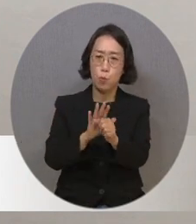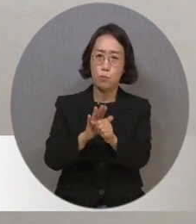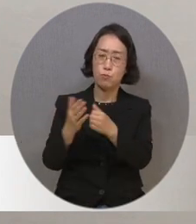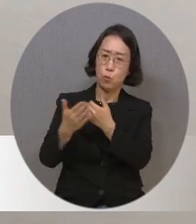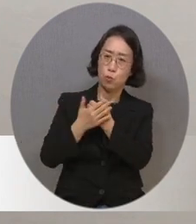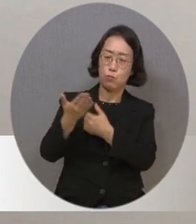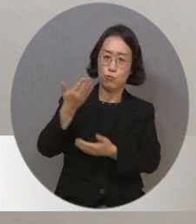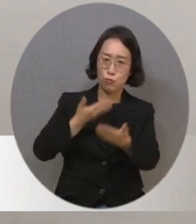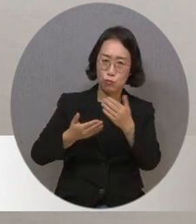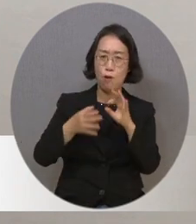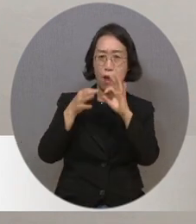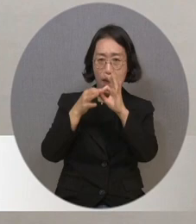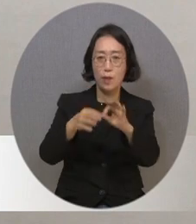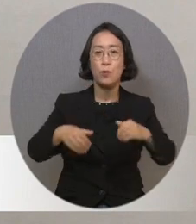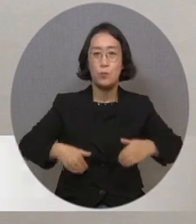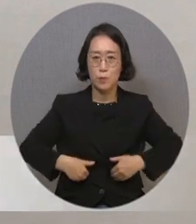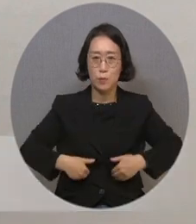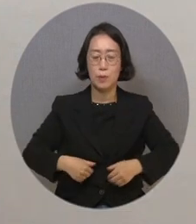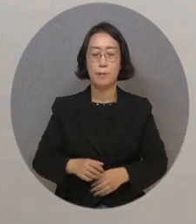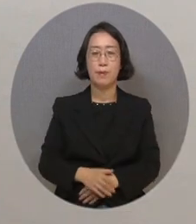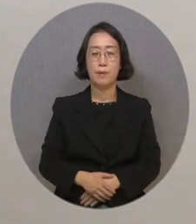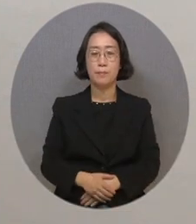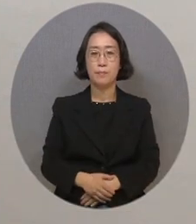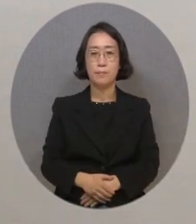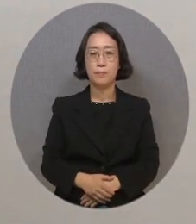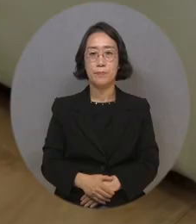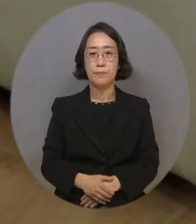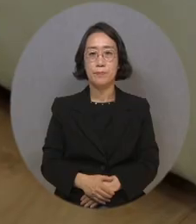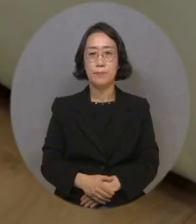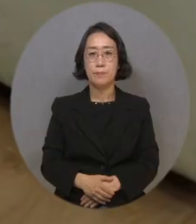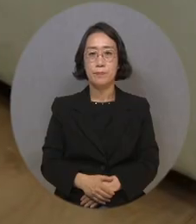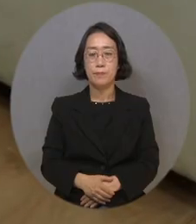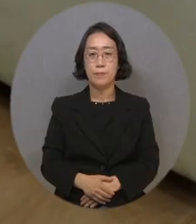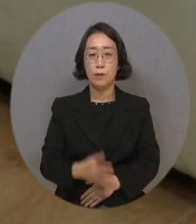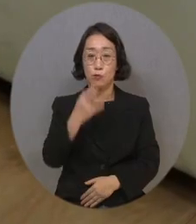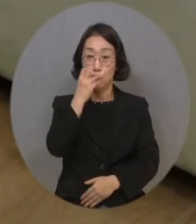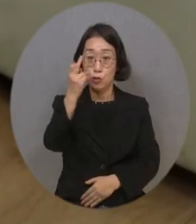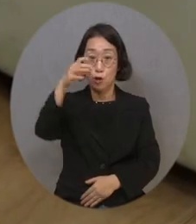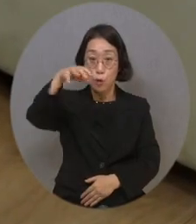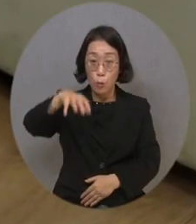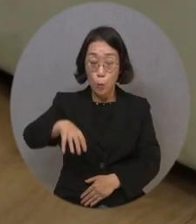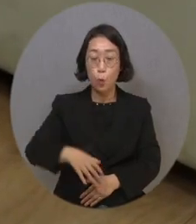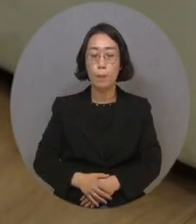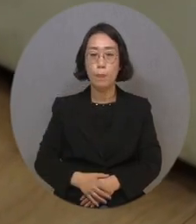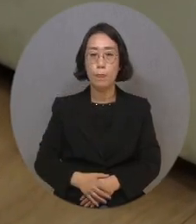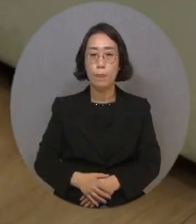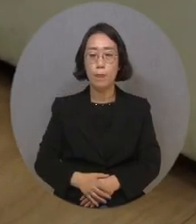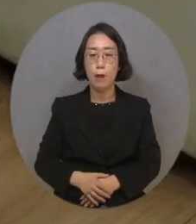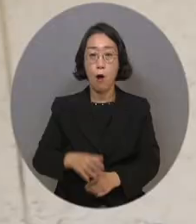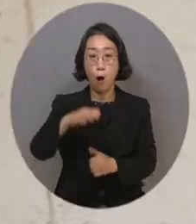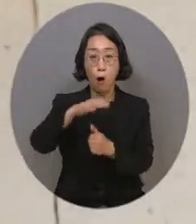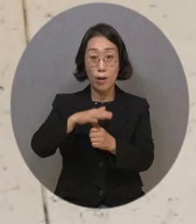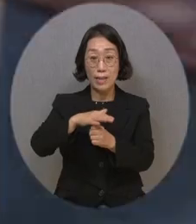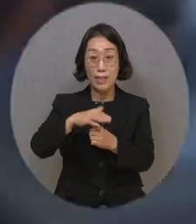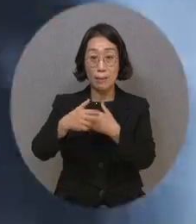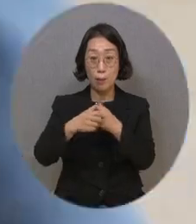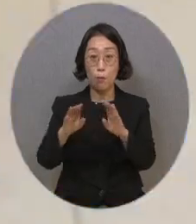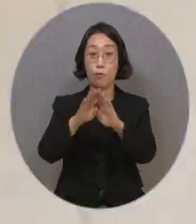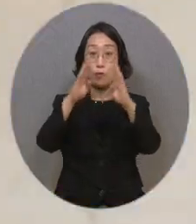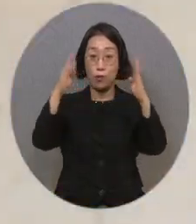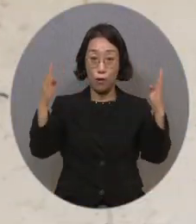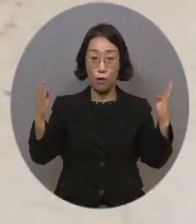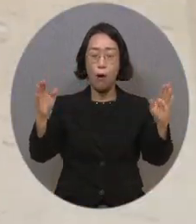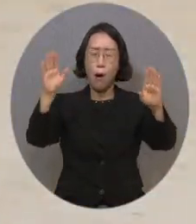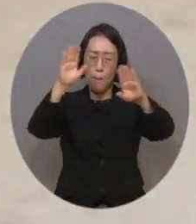많이 이어져야 된다고 생각을 합니다 순천에 달빛 어린이 병원이 문을 열게 돼 주말이나